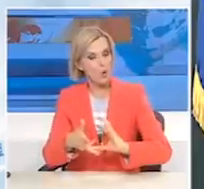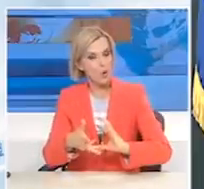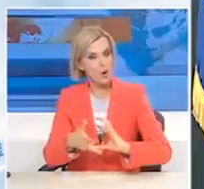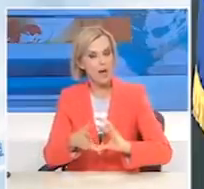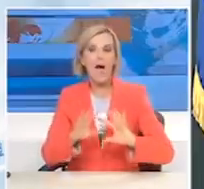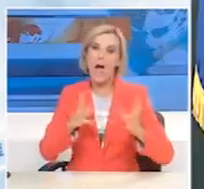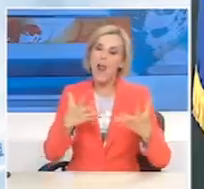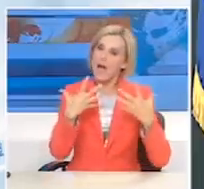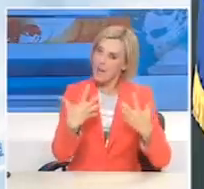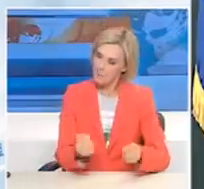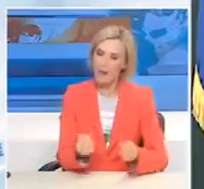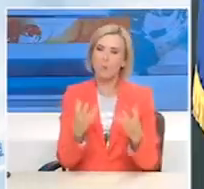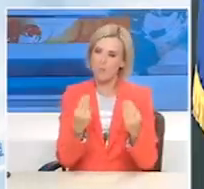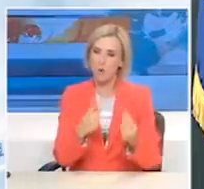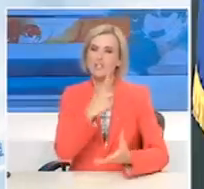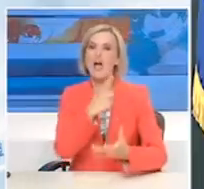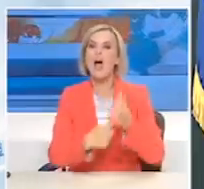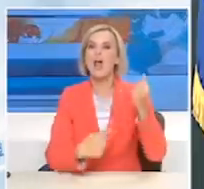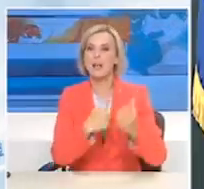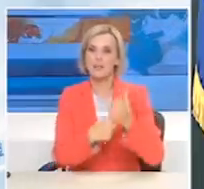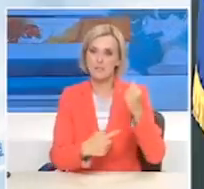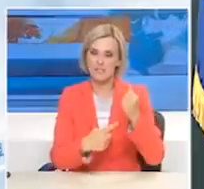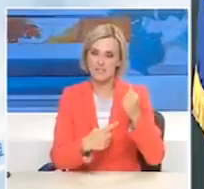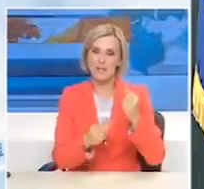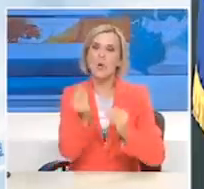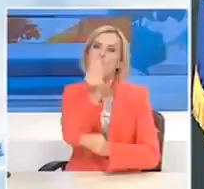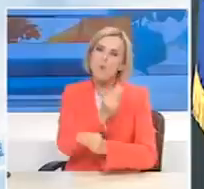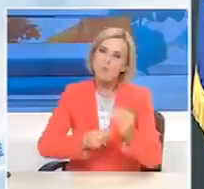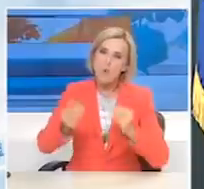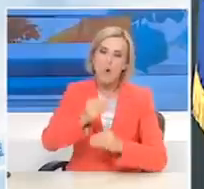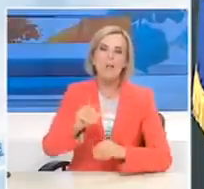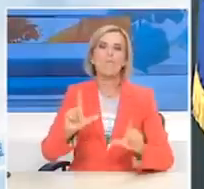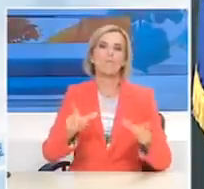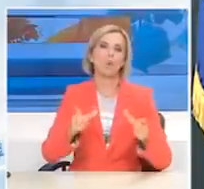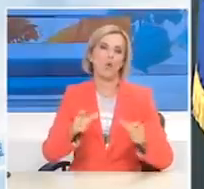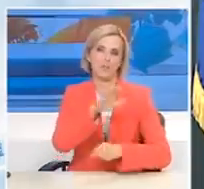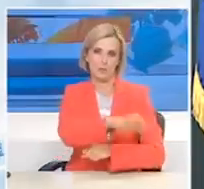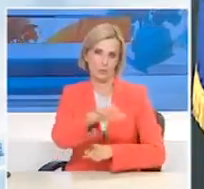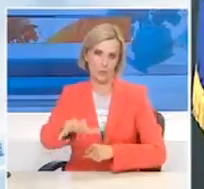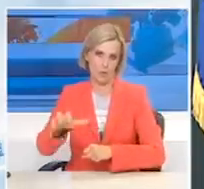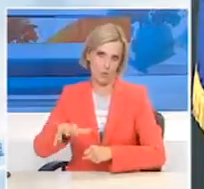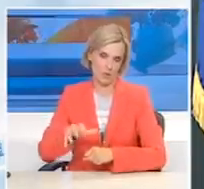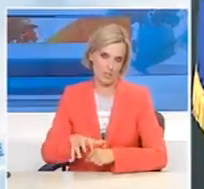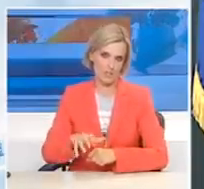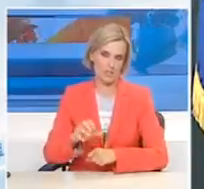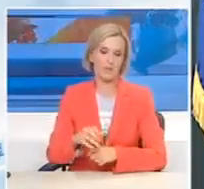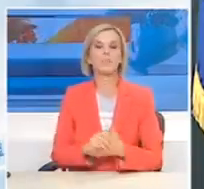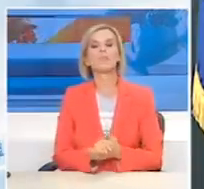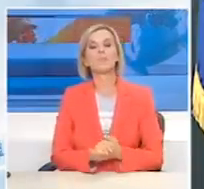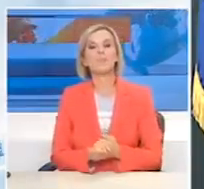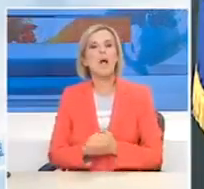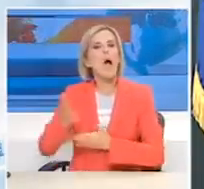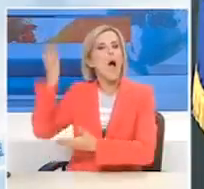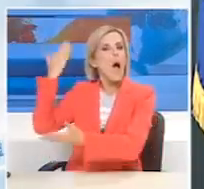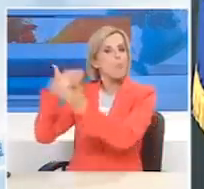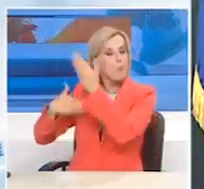Ακόμα όμως υπάρχουν σημαντικές ελλείψεις, ιδιαίτερα στις χώρες με χαμηλά και μέσα εισοδήματα. Όχι μόνον ιστορικά, αλλά